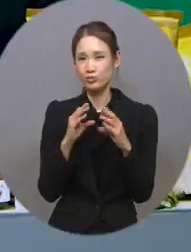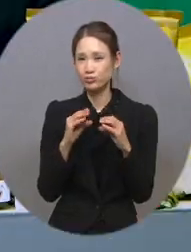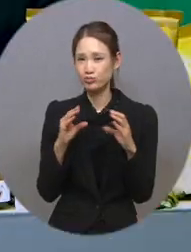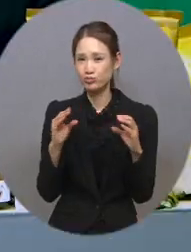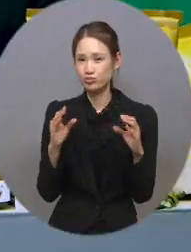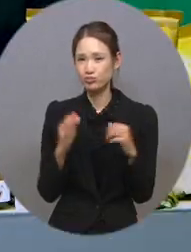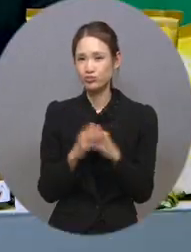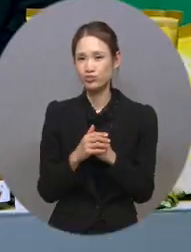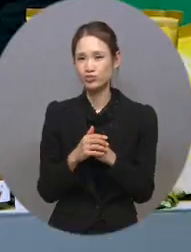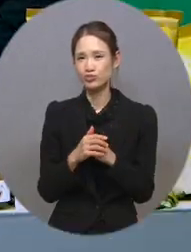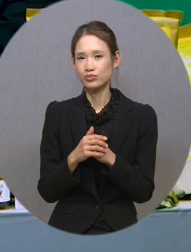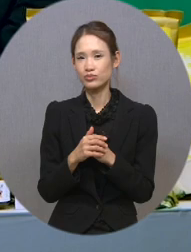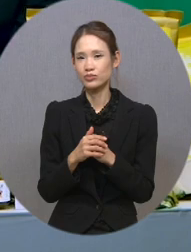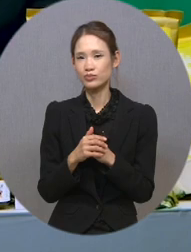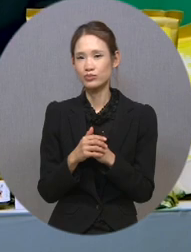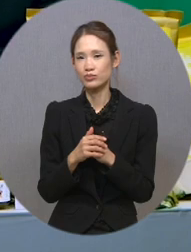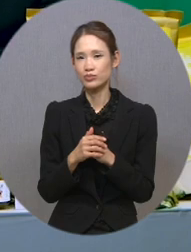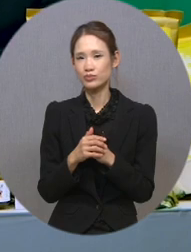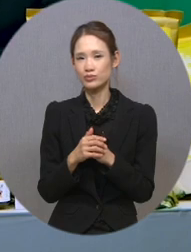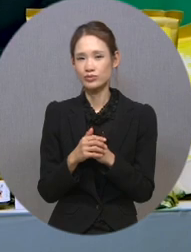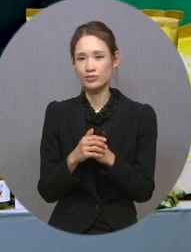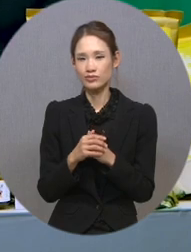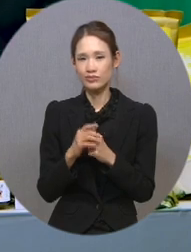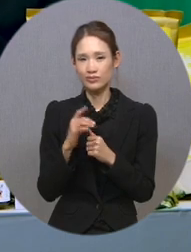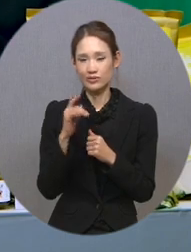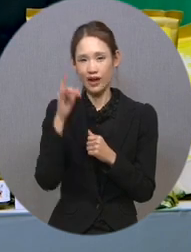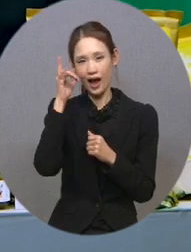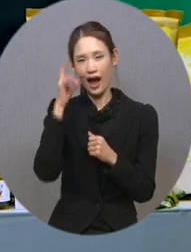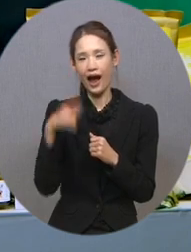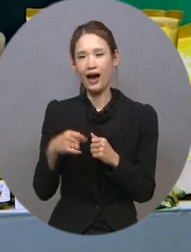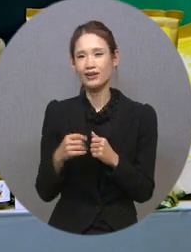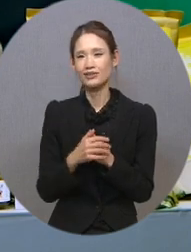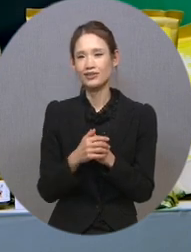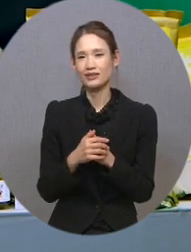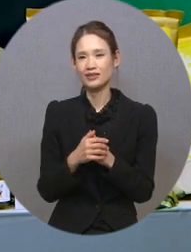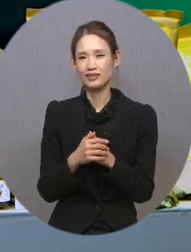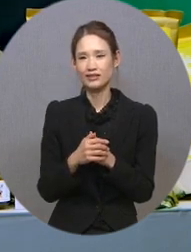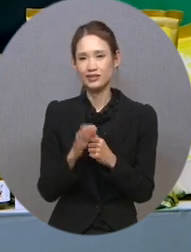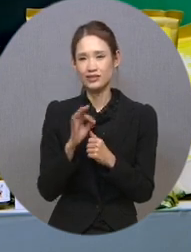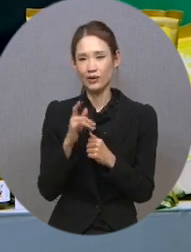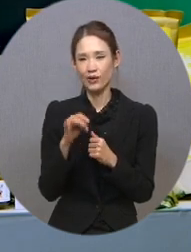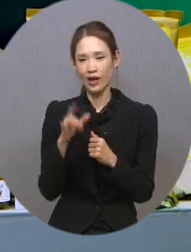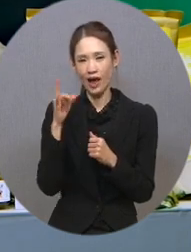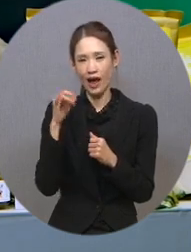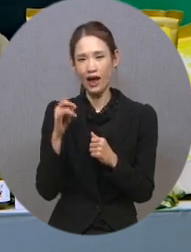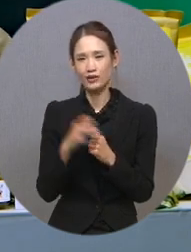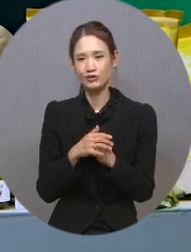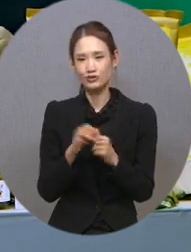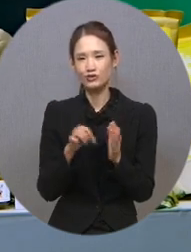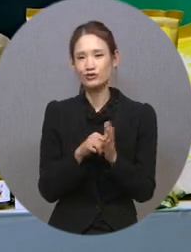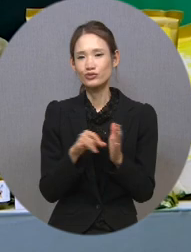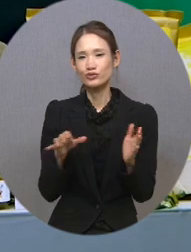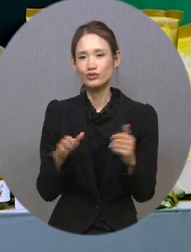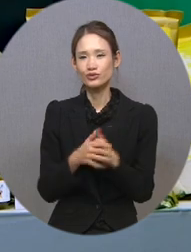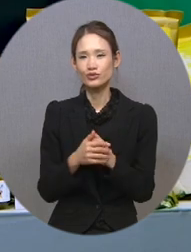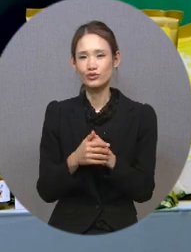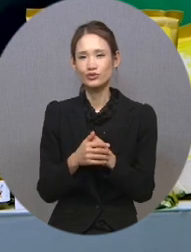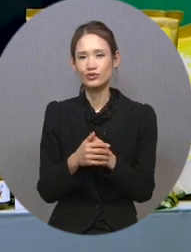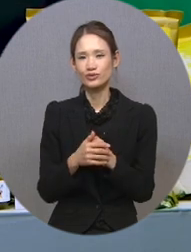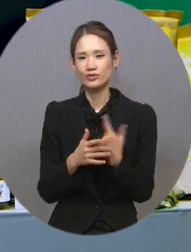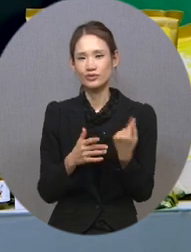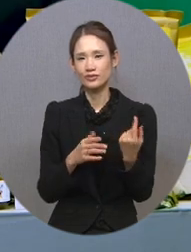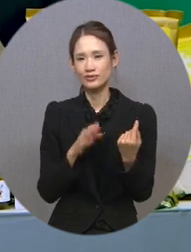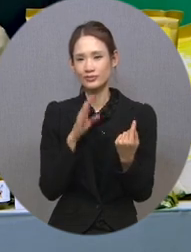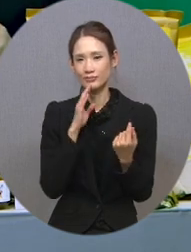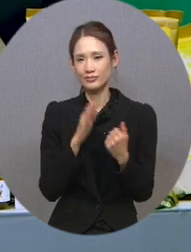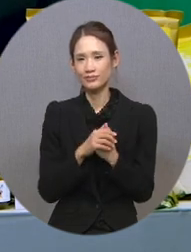거예요? 와. 자, 우리 예쁜. 어머머. 한우요? 네. 아, 영암도 한우가 유명하잖아요. 그렇죠. 내려가도 유명합니다. 아, 그렇구나.